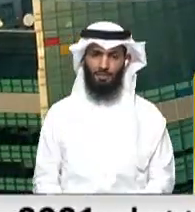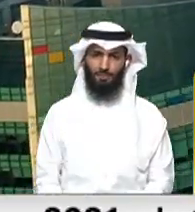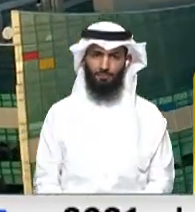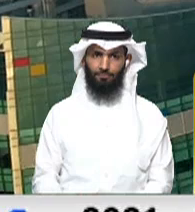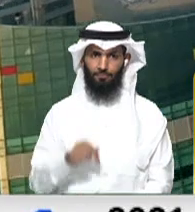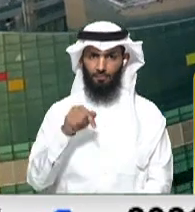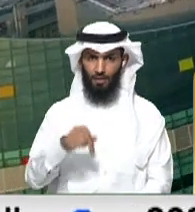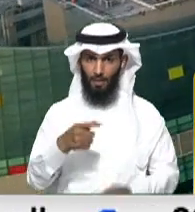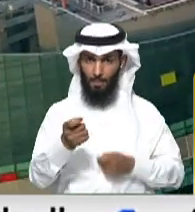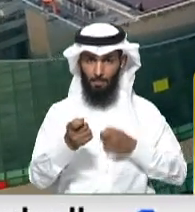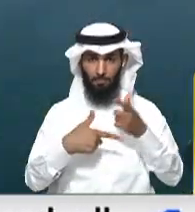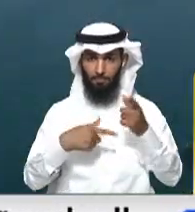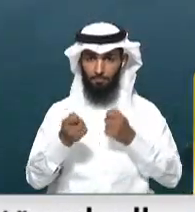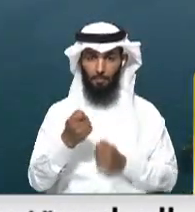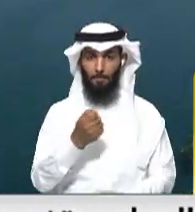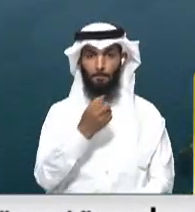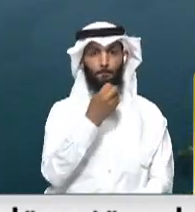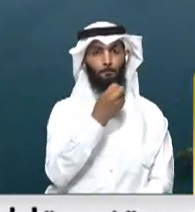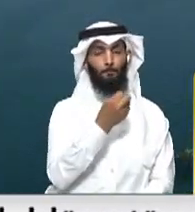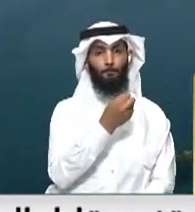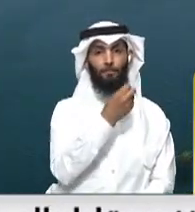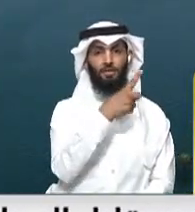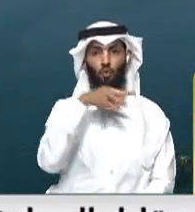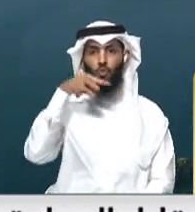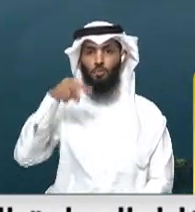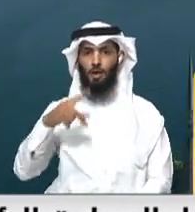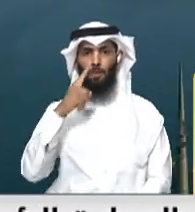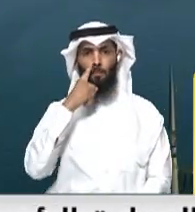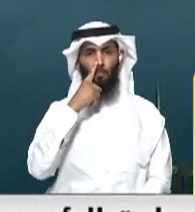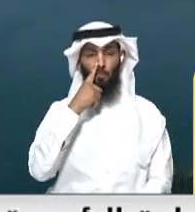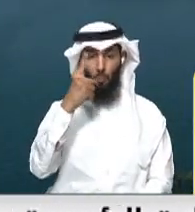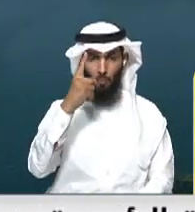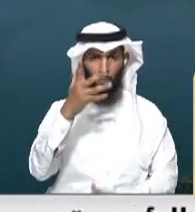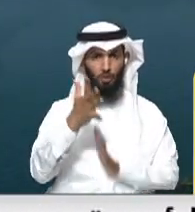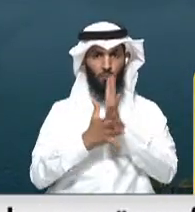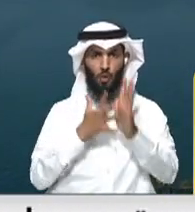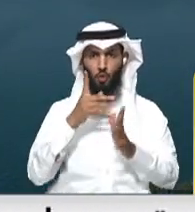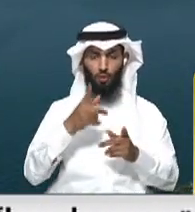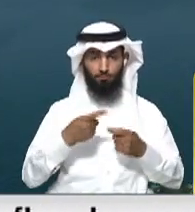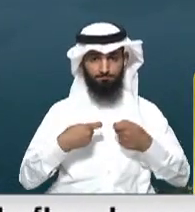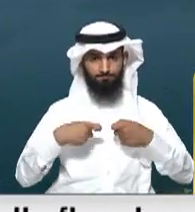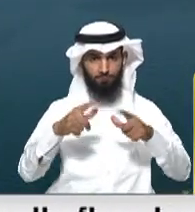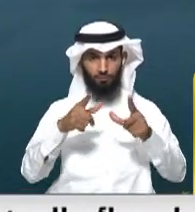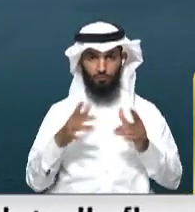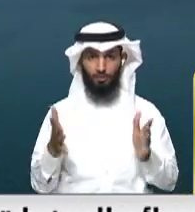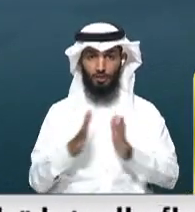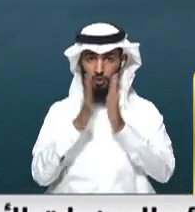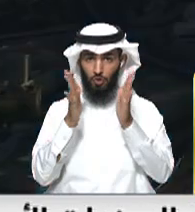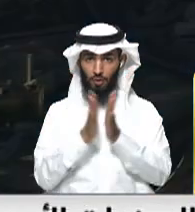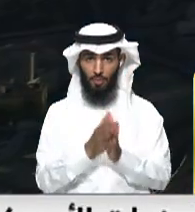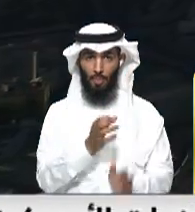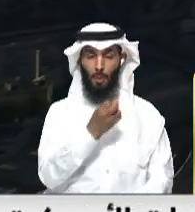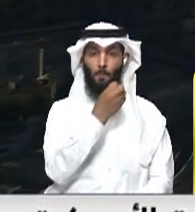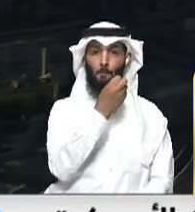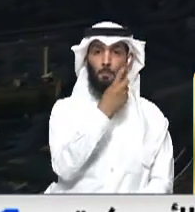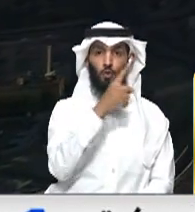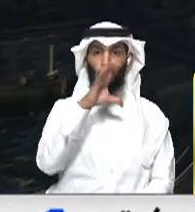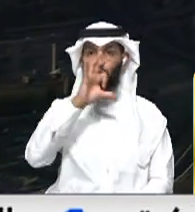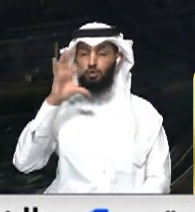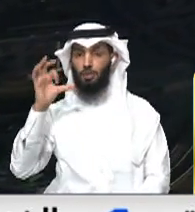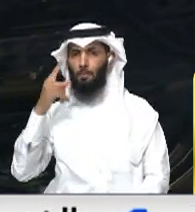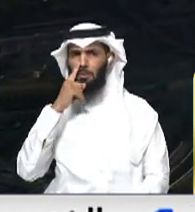ب 108 مليون دينار من إجمالي القيمة خلال شهر يونيو البالغة 299 مليون دينار